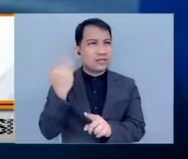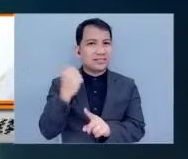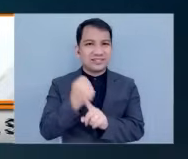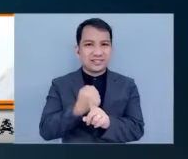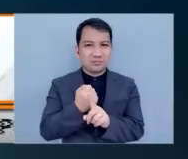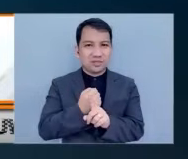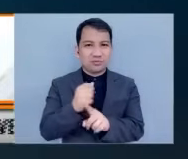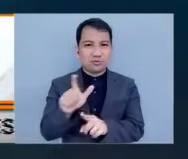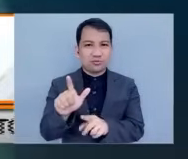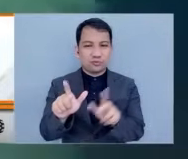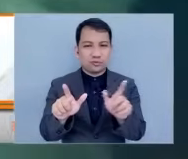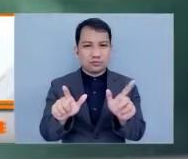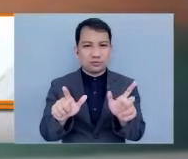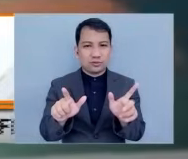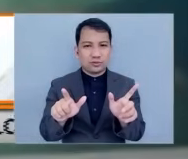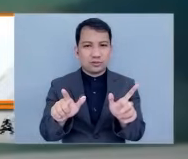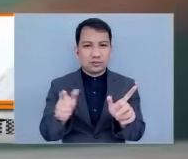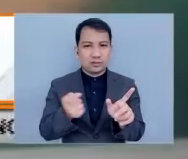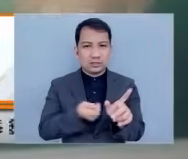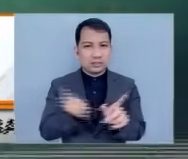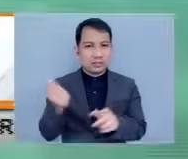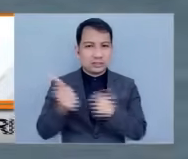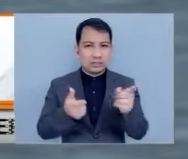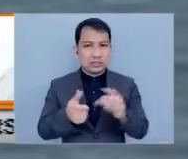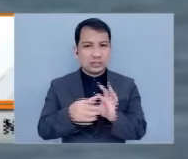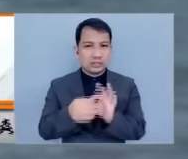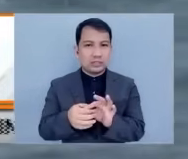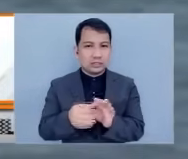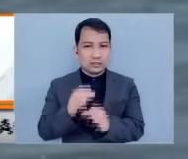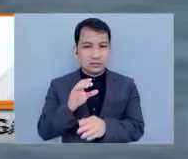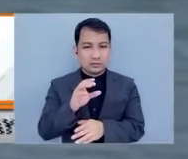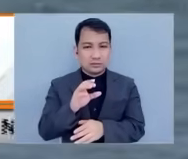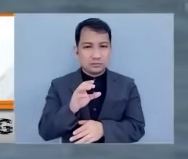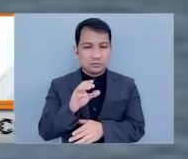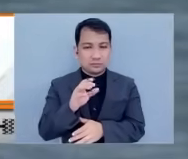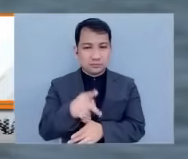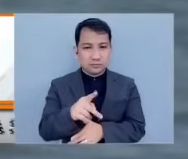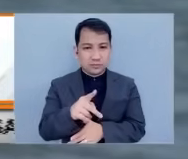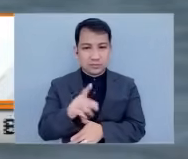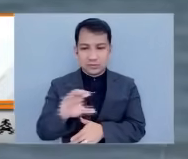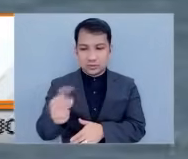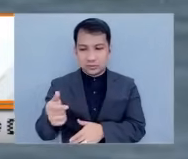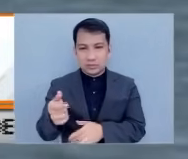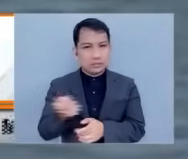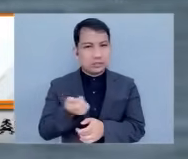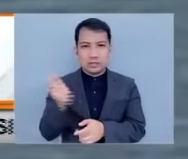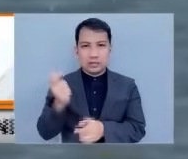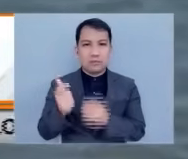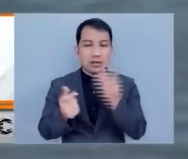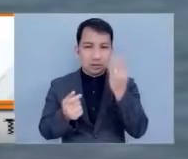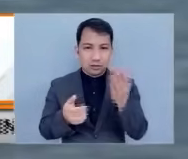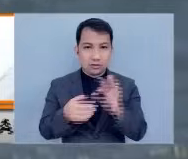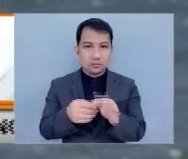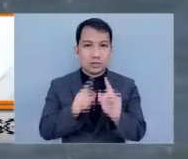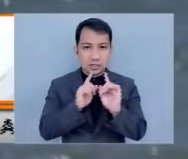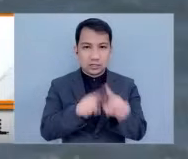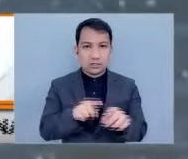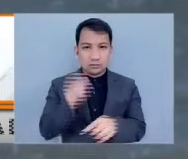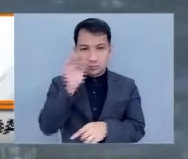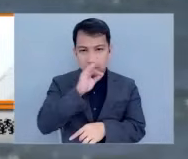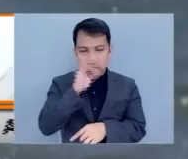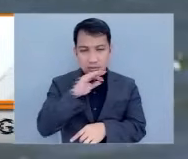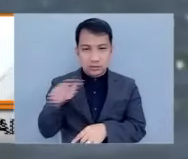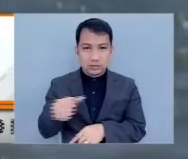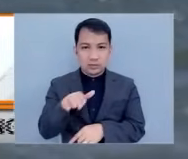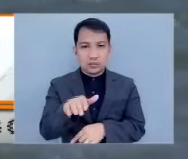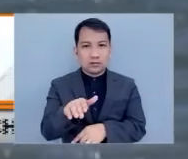Guard. Pero agad yang tinanggal ng ating Coast Guard. Pero ang mas nakakaalarma umano ay ang report ng mga Pinoy na mangingisda na